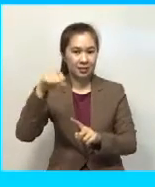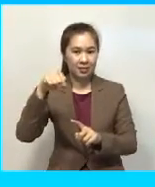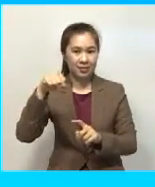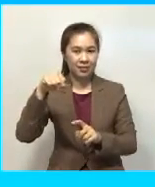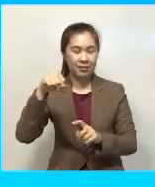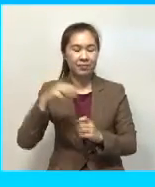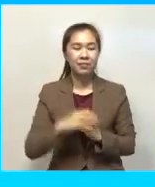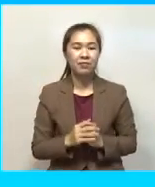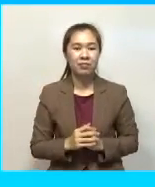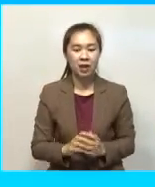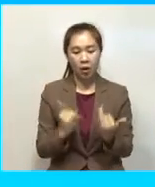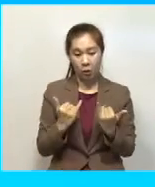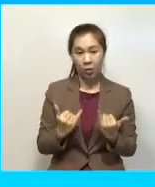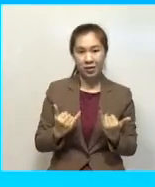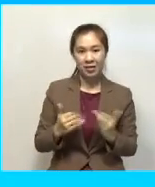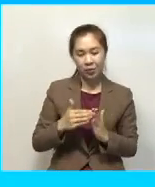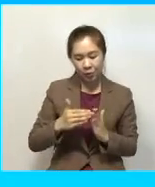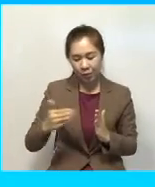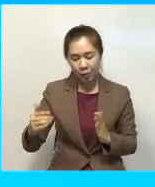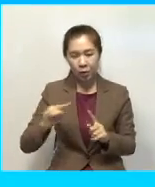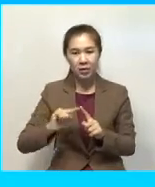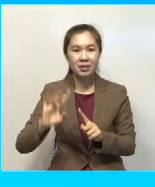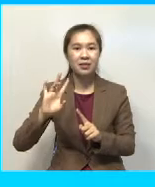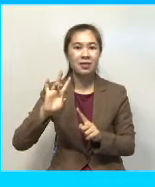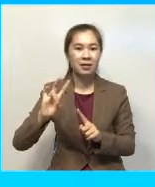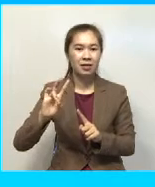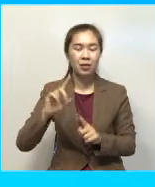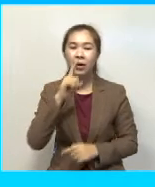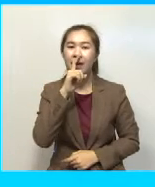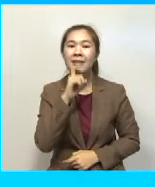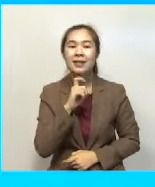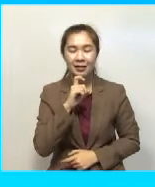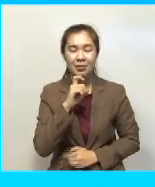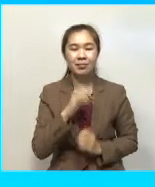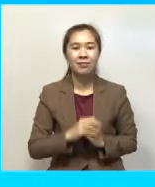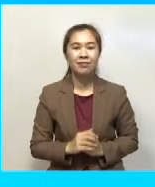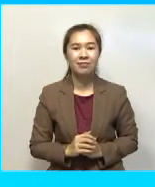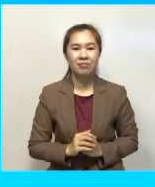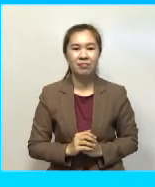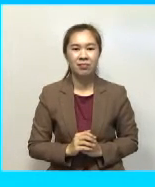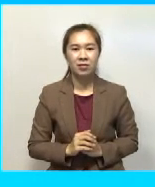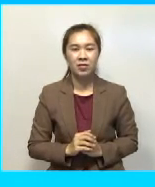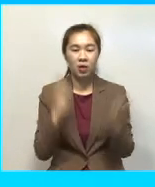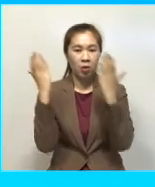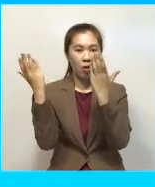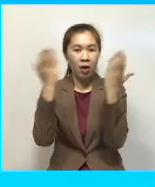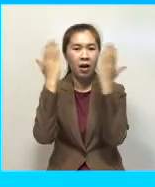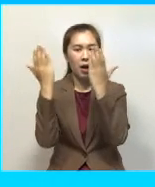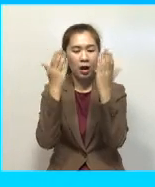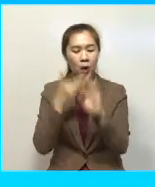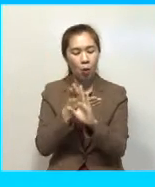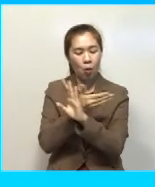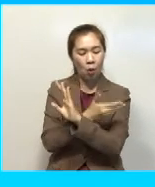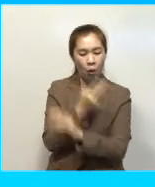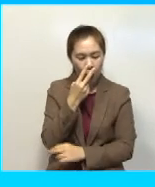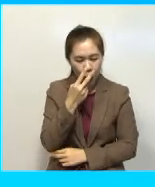5ถึง7ตุลาคม วันนี้ไปจนถึงวันอาทิตย์ที่จะถึงนี้นะคะยังไงก็ต้องติดตามเรื่องของสภา